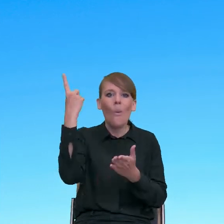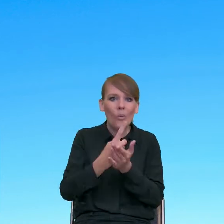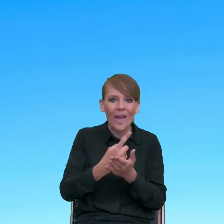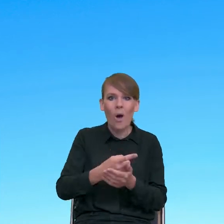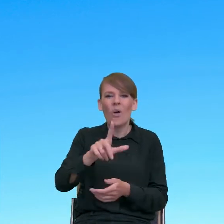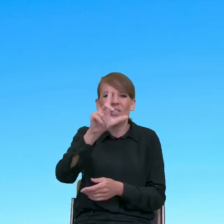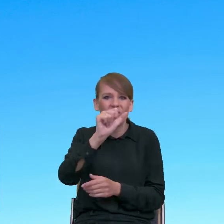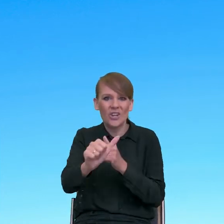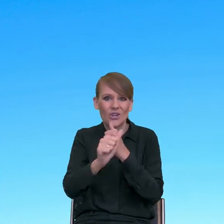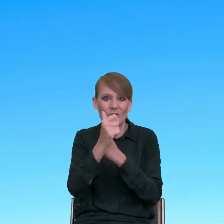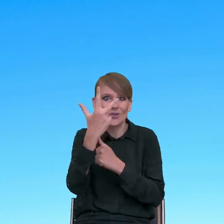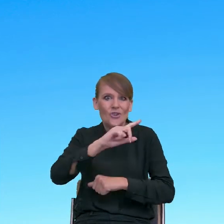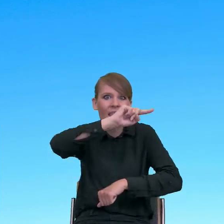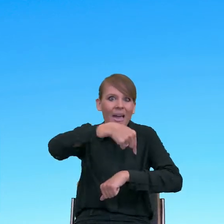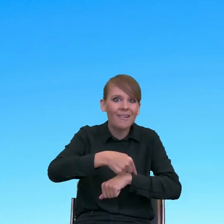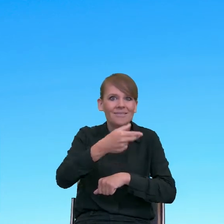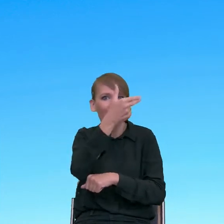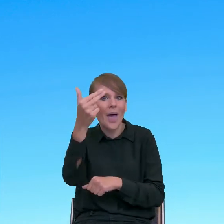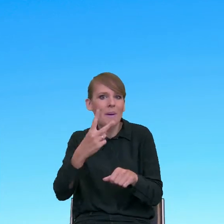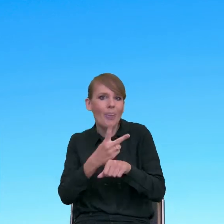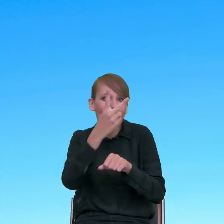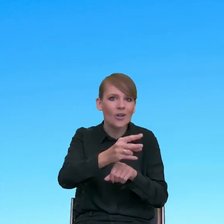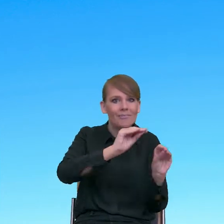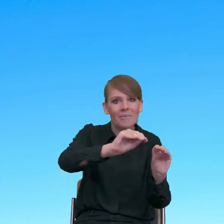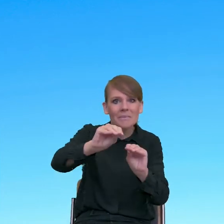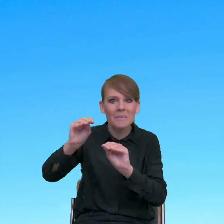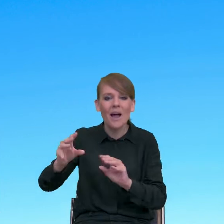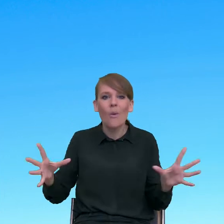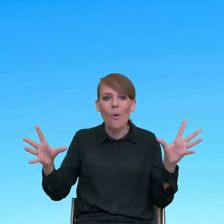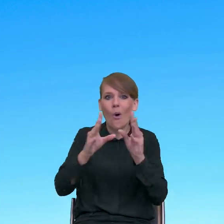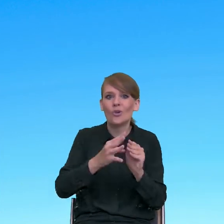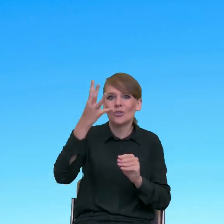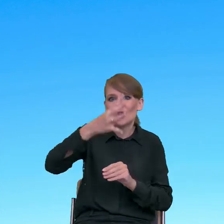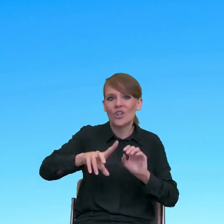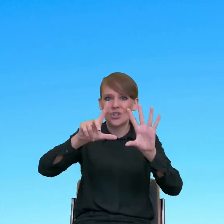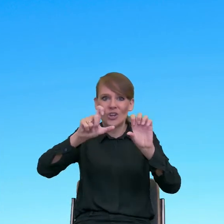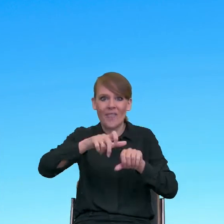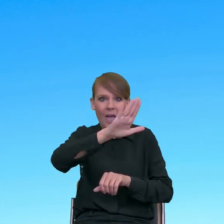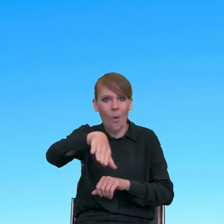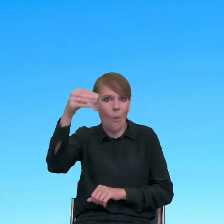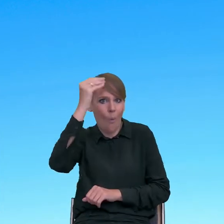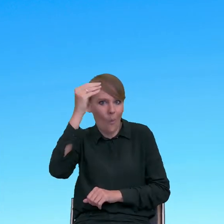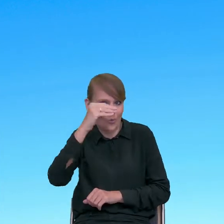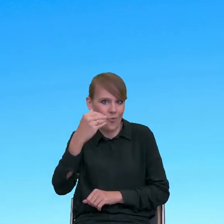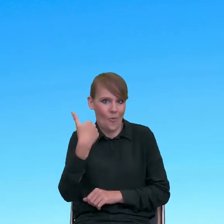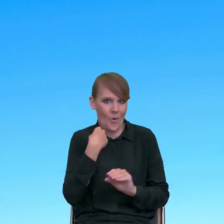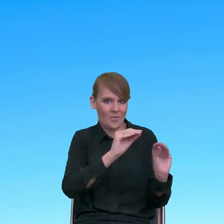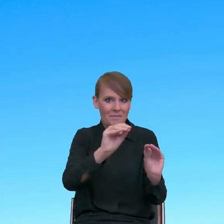aż 263 lekcje o dostępności dla łącznie ponad 4700 uczniów.